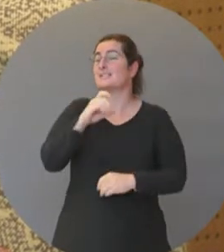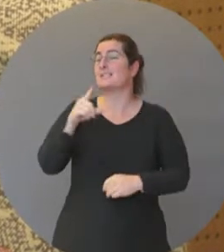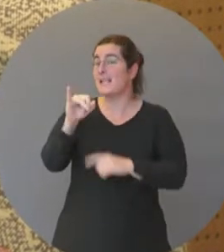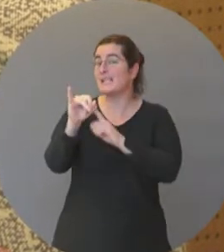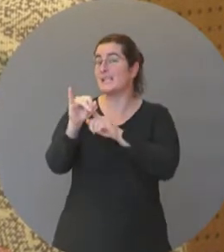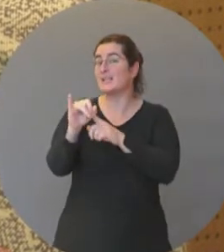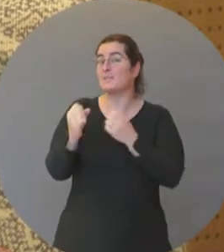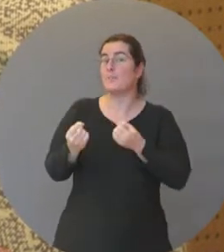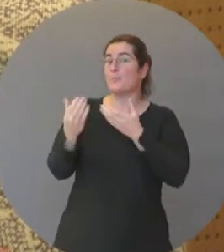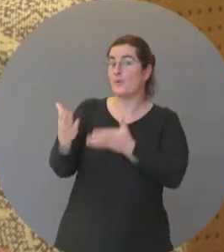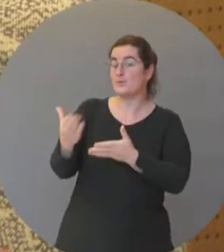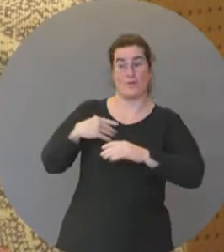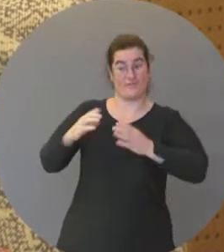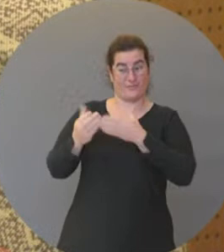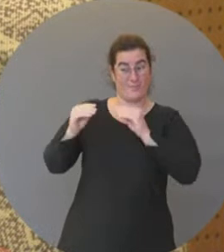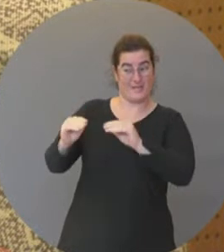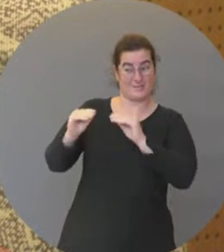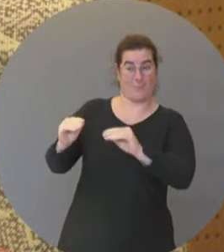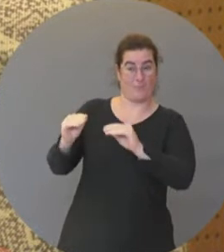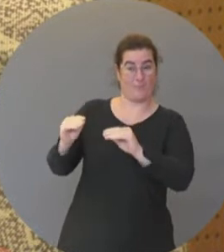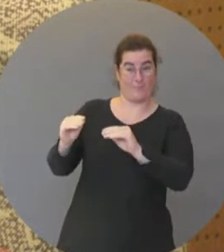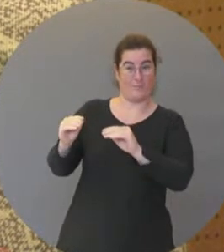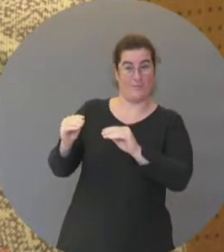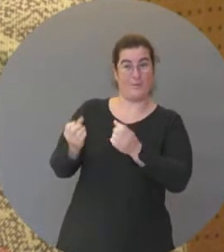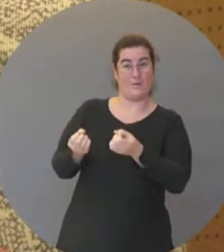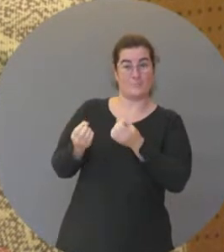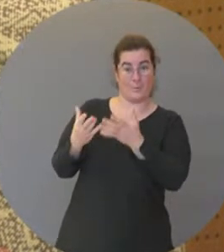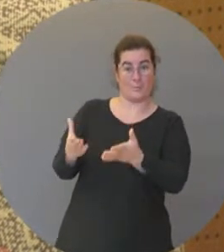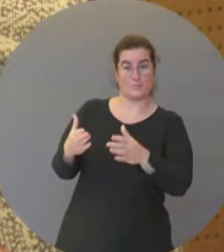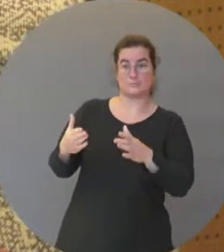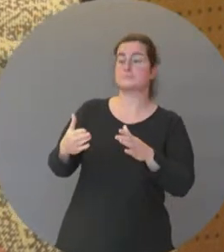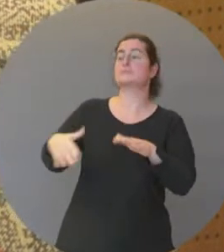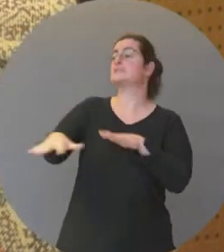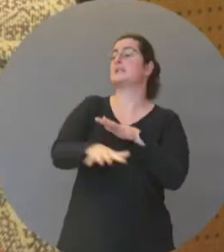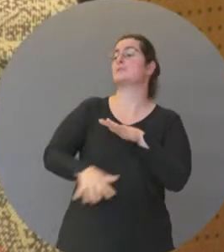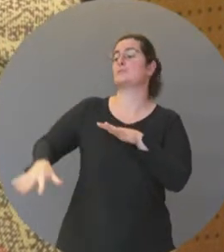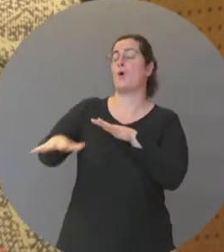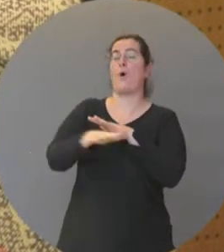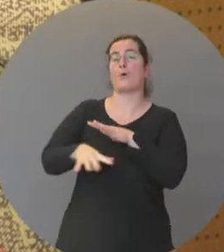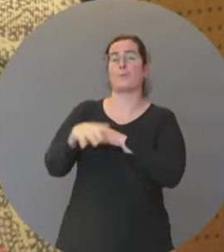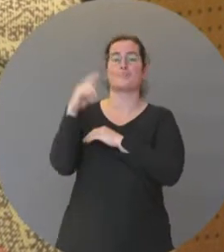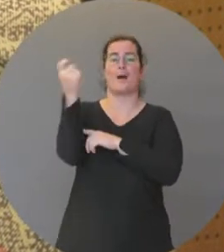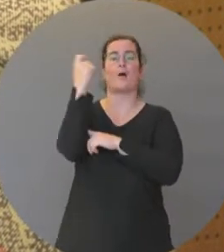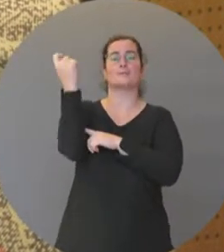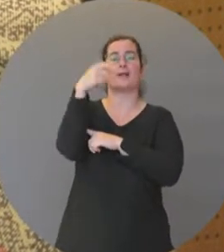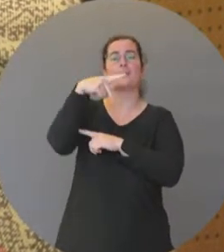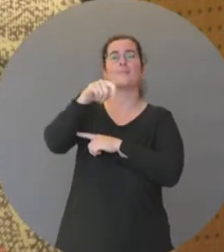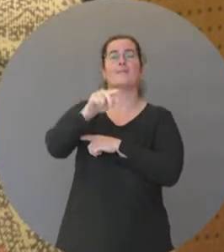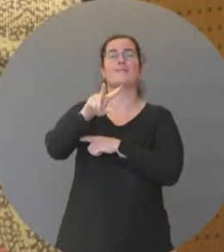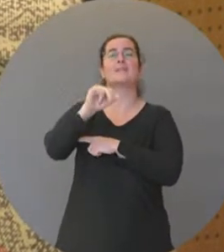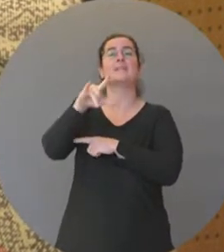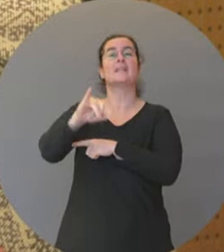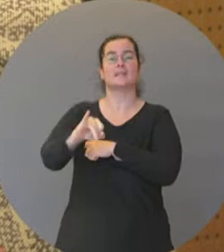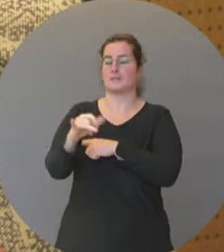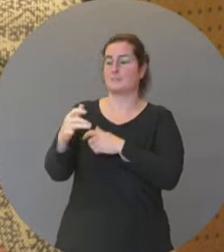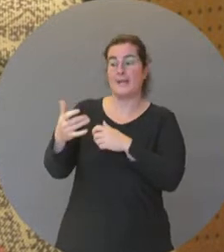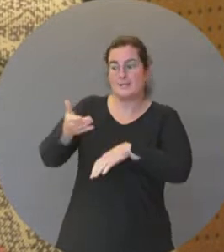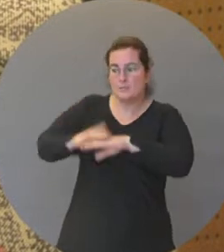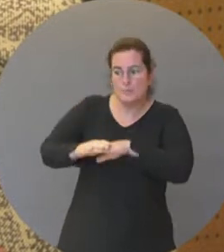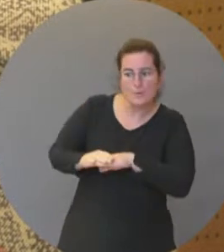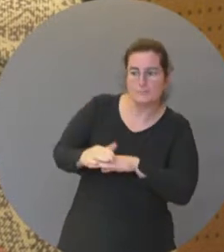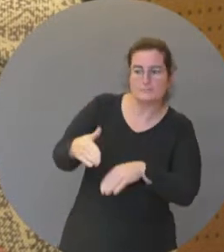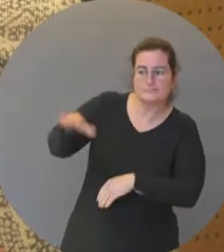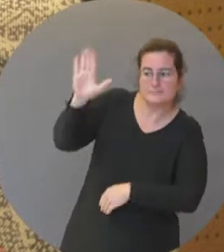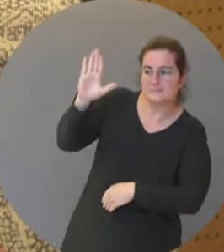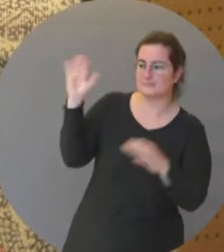a été proposée sur le secteur sur le secteur de Pavie et Barentin et ben faute de candidats la formation n'a pas